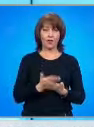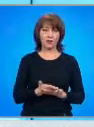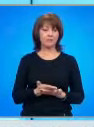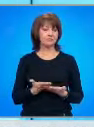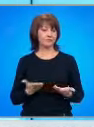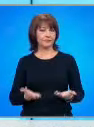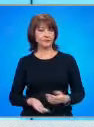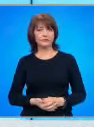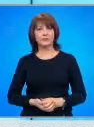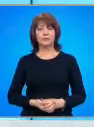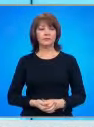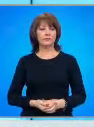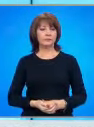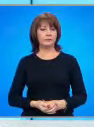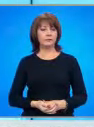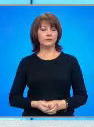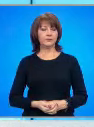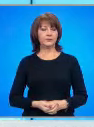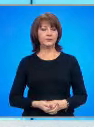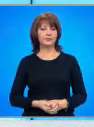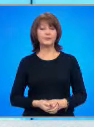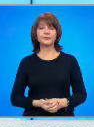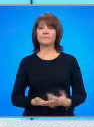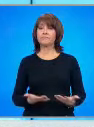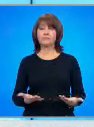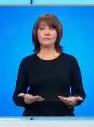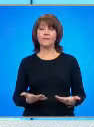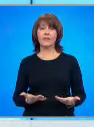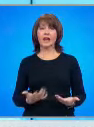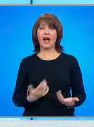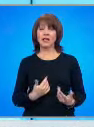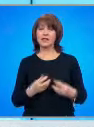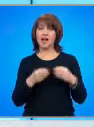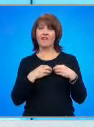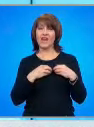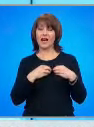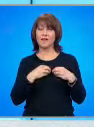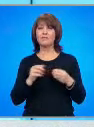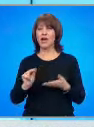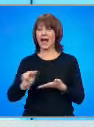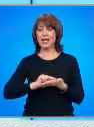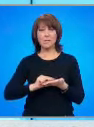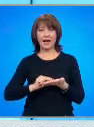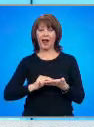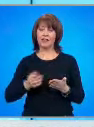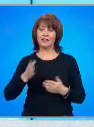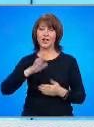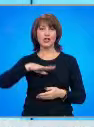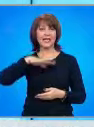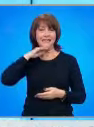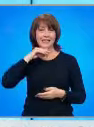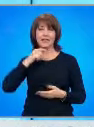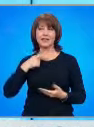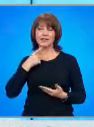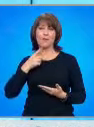Нещо такова се случва. Само, че вярвам, че мастилото на моя химикал ще стигне да отстрана тези,